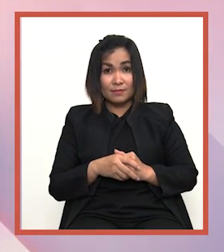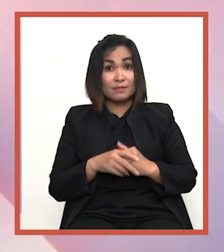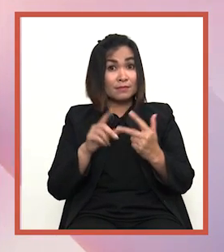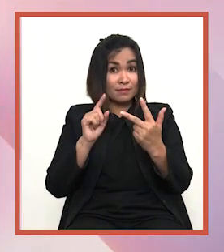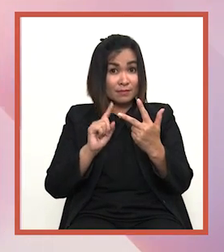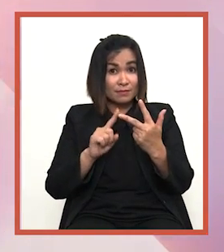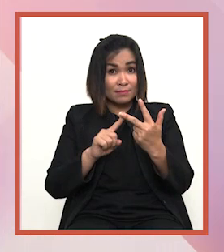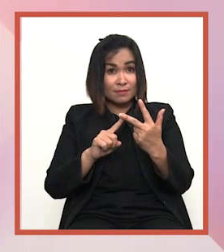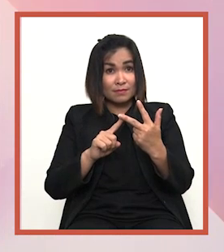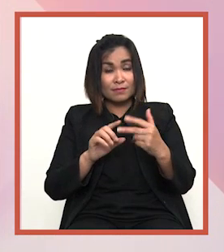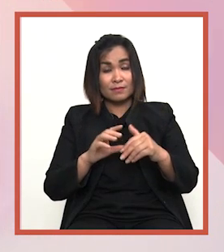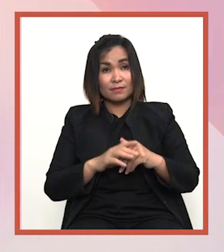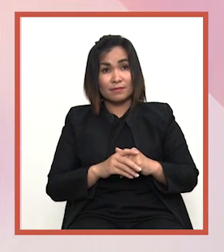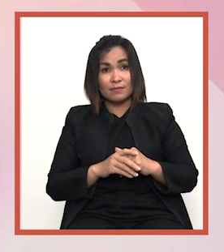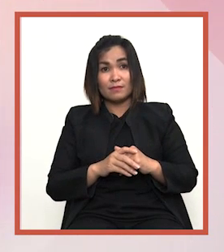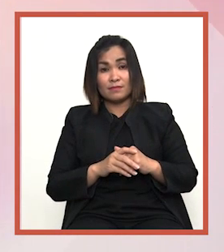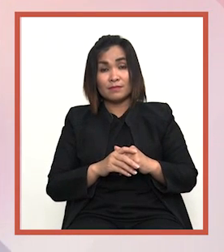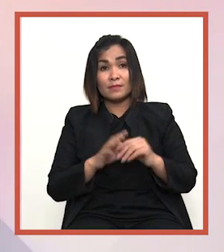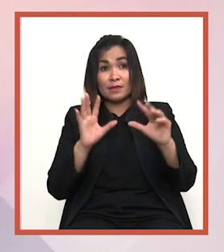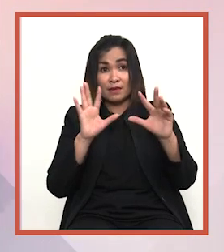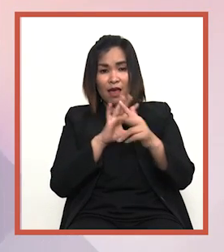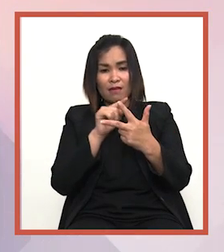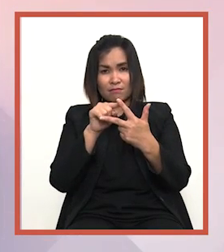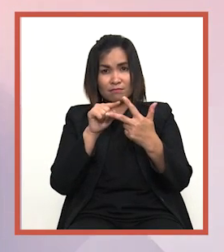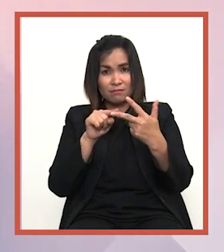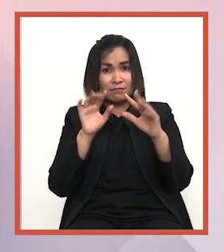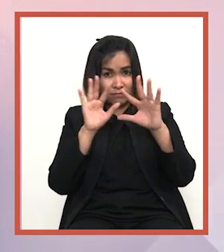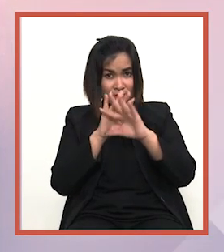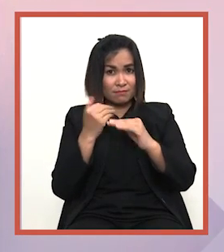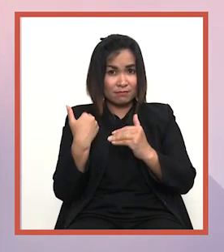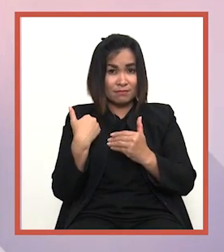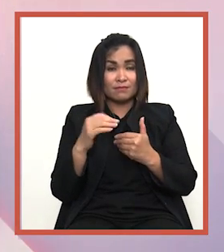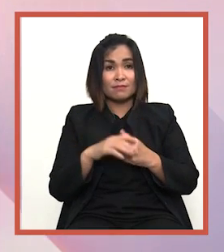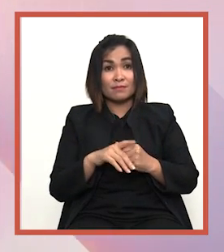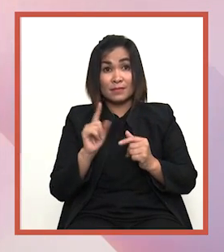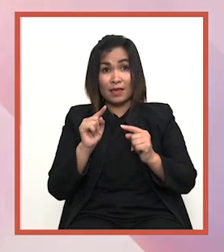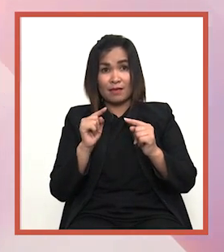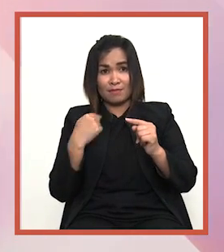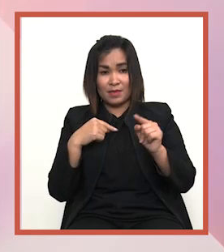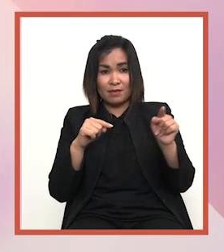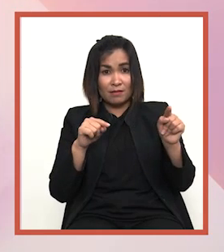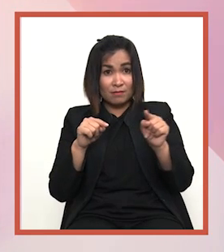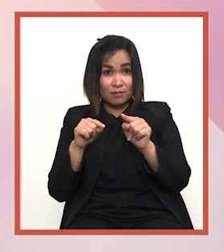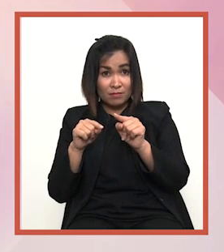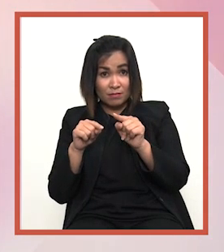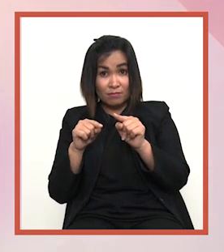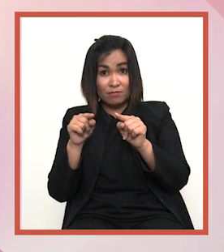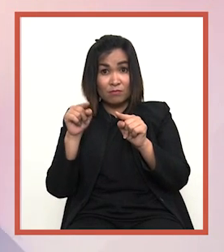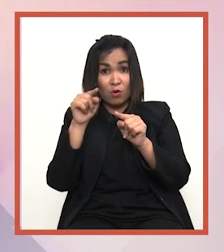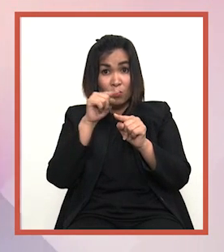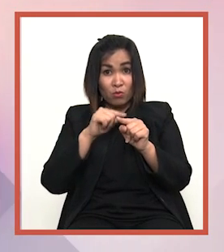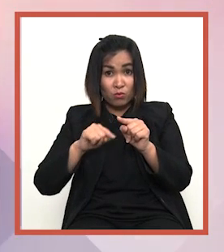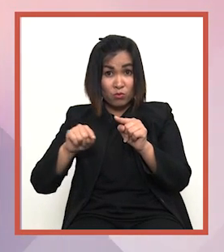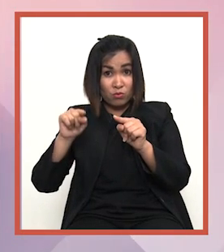แบบงานติดตั้งคล้ายๆกับแบบการทำงานครับก็คือจะมีเส้นนะครับยาวๆอยู่ทางด้านซ้ายมือน